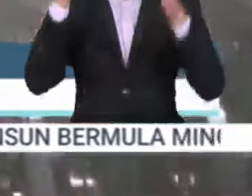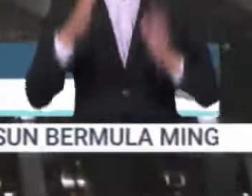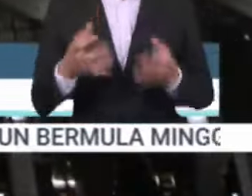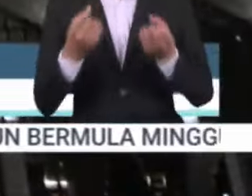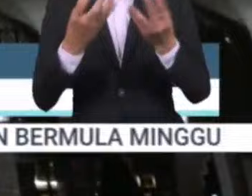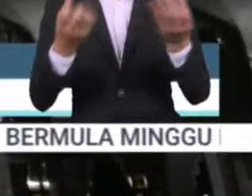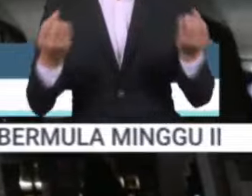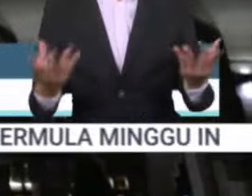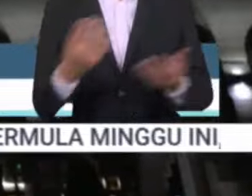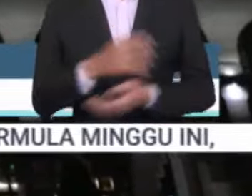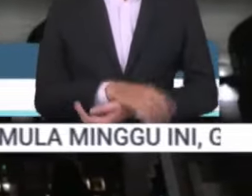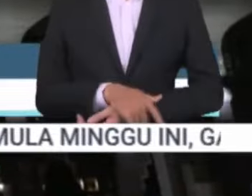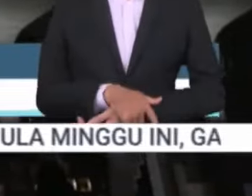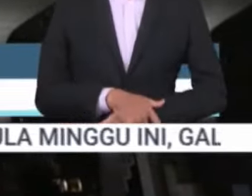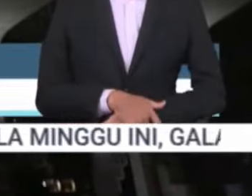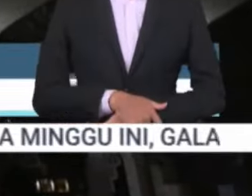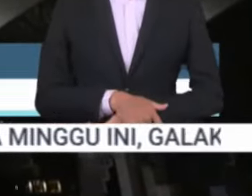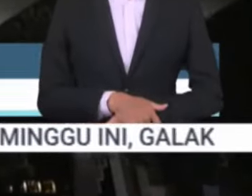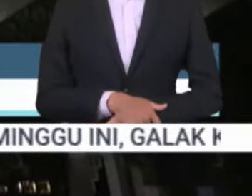ramai.